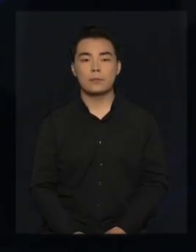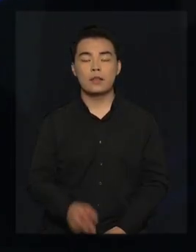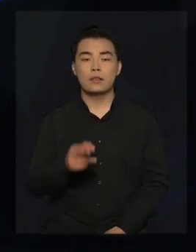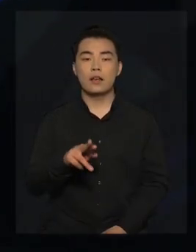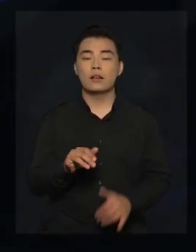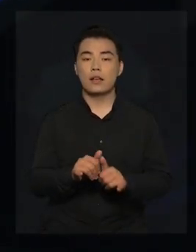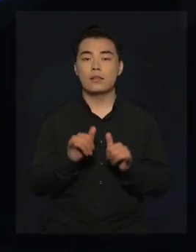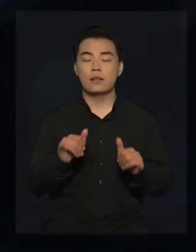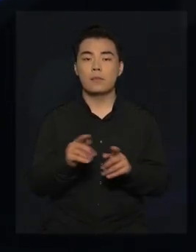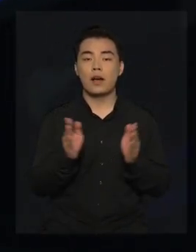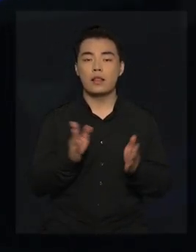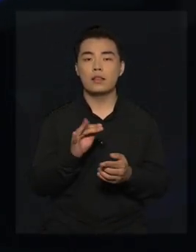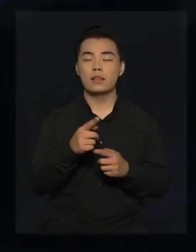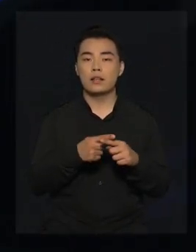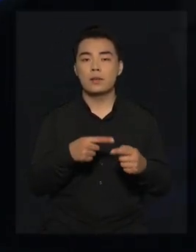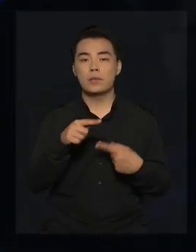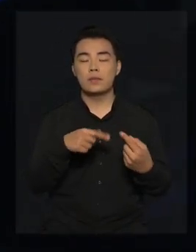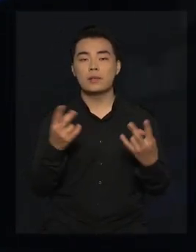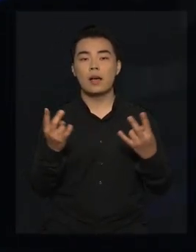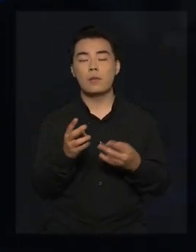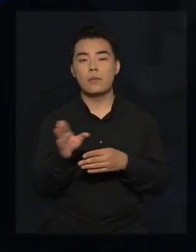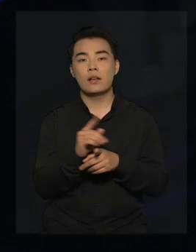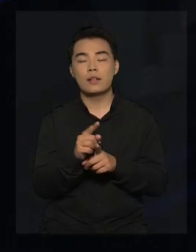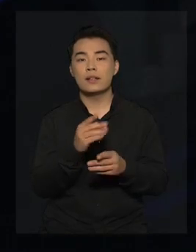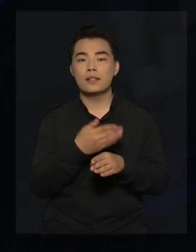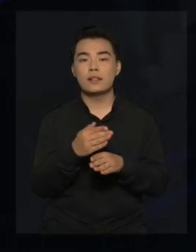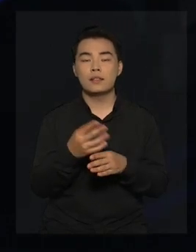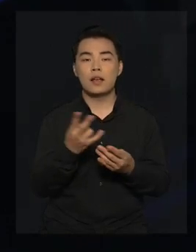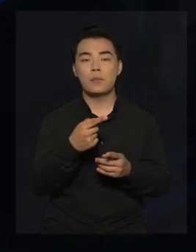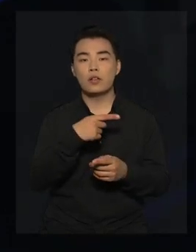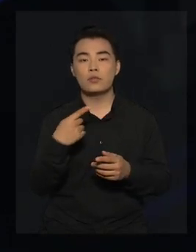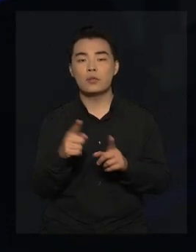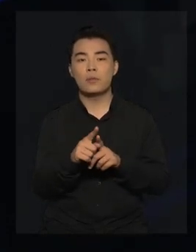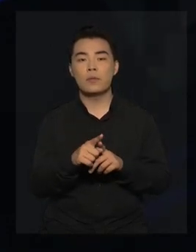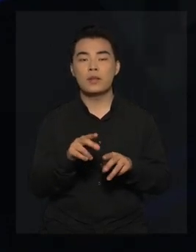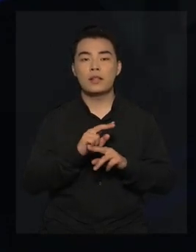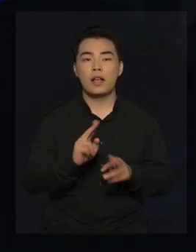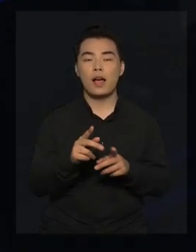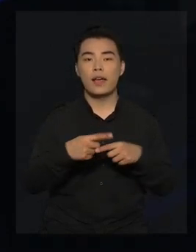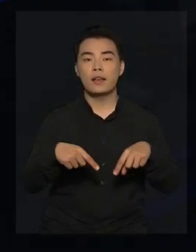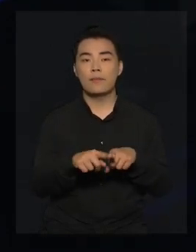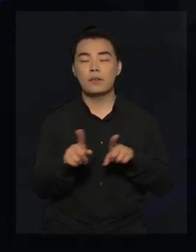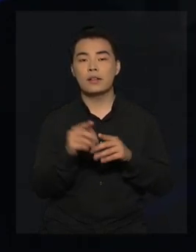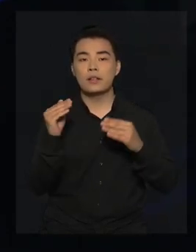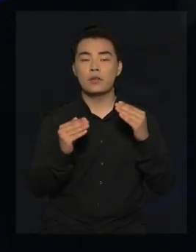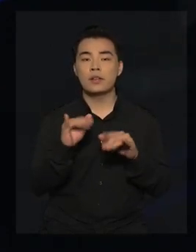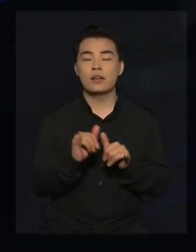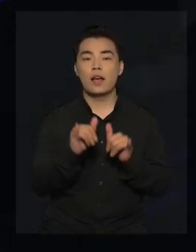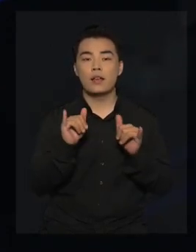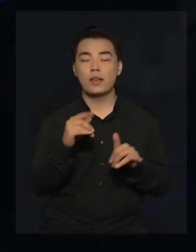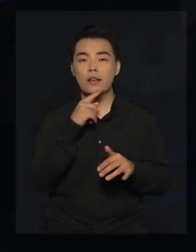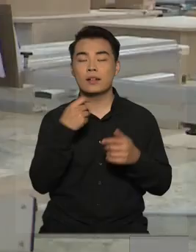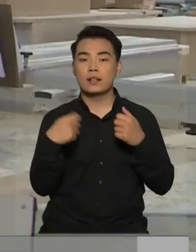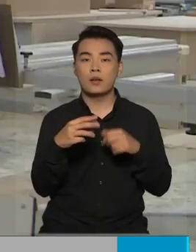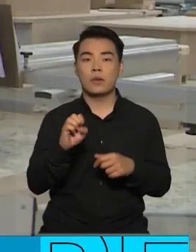Для развития малого и среднего бизнеса необходимы доступные кредиты, подчеркнула председатель агентства по регулированию и развитию финансового